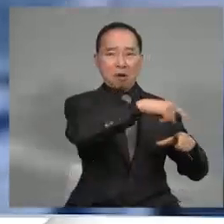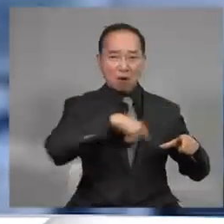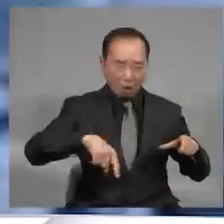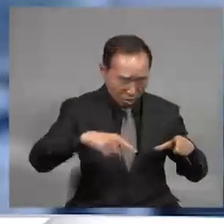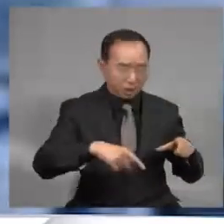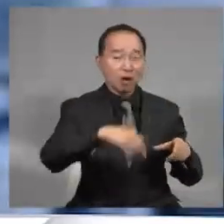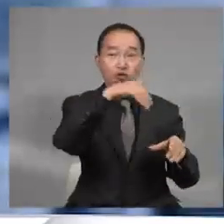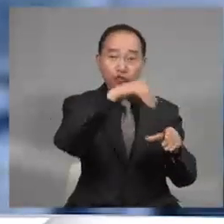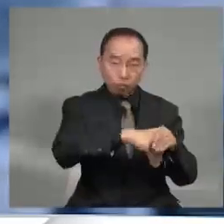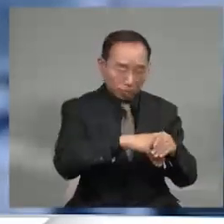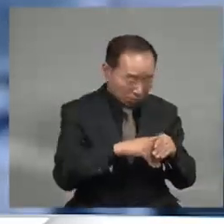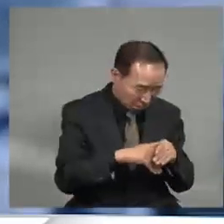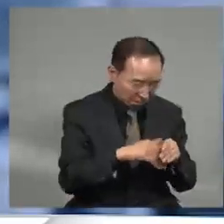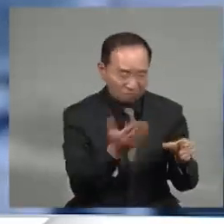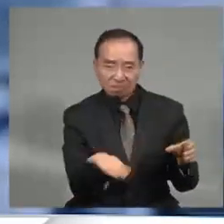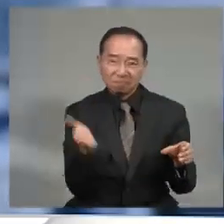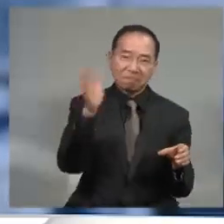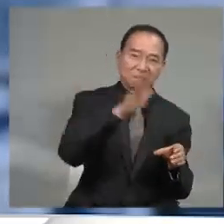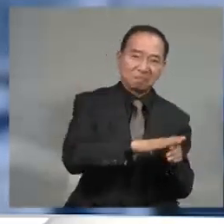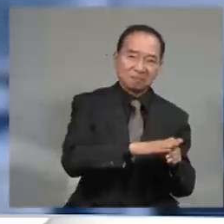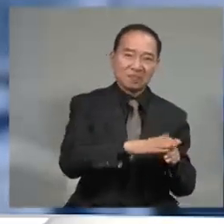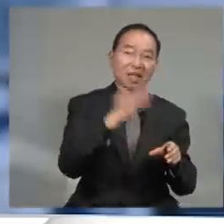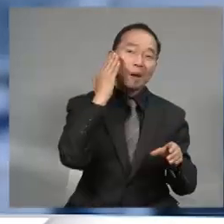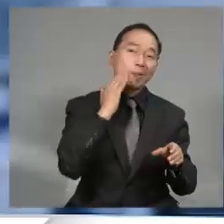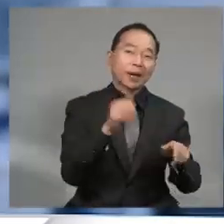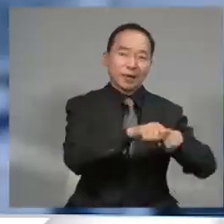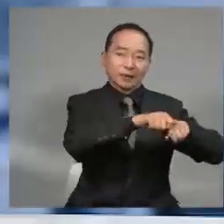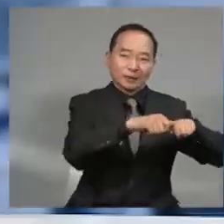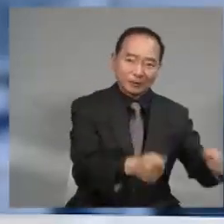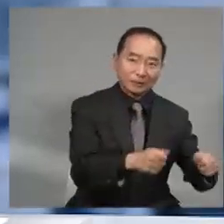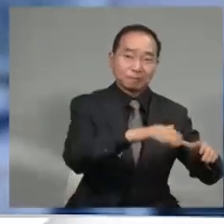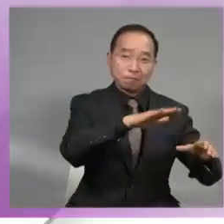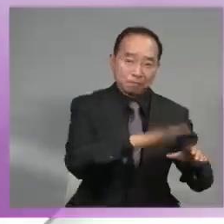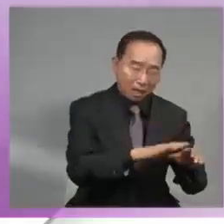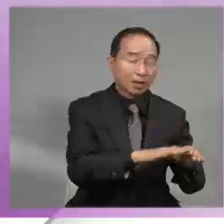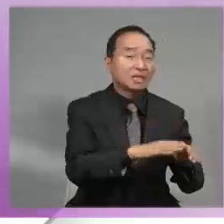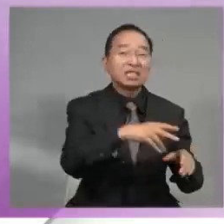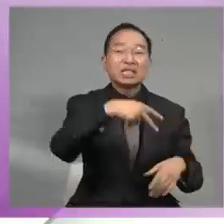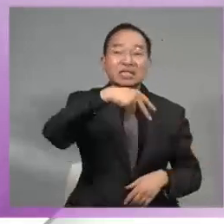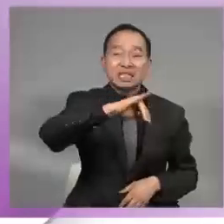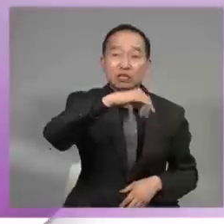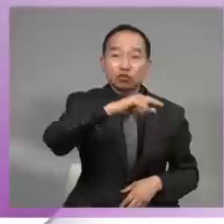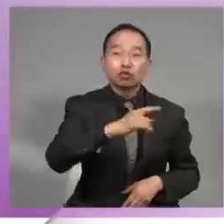봉인을 하셔서 관할 구시군 선관위로 이송할 준비를 하시게 됩니다. 네.